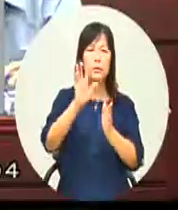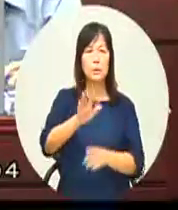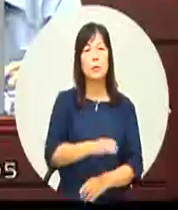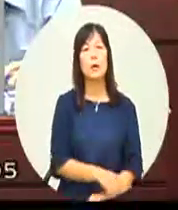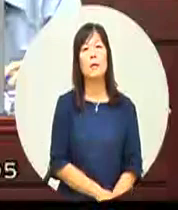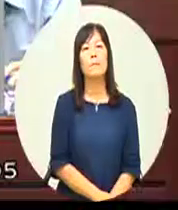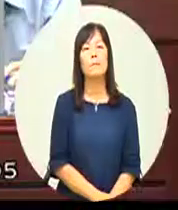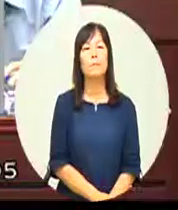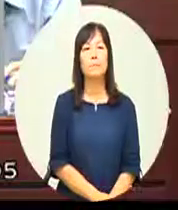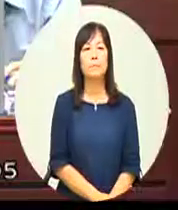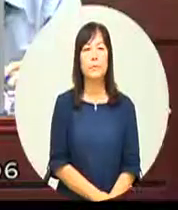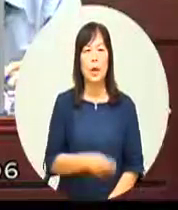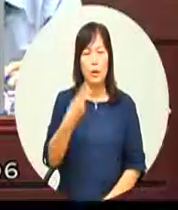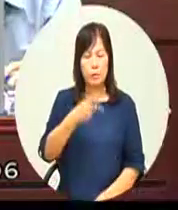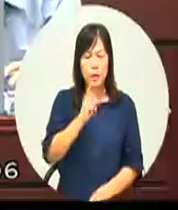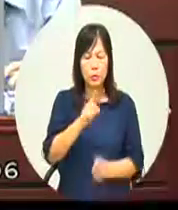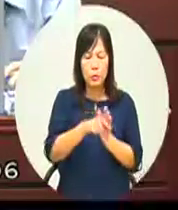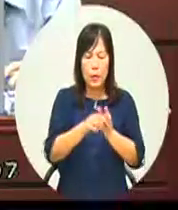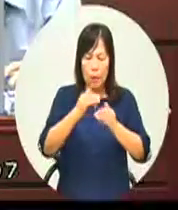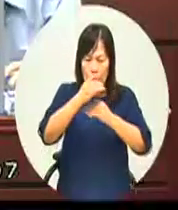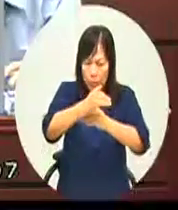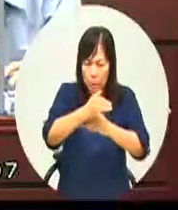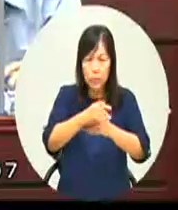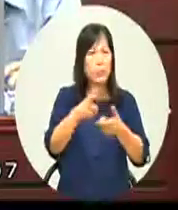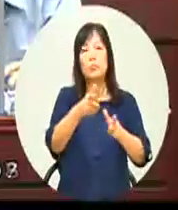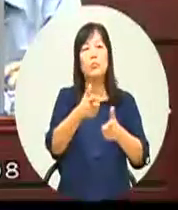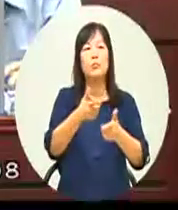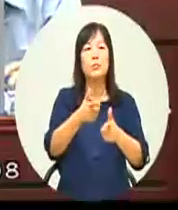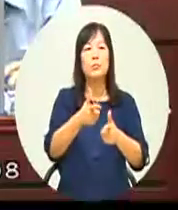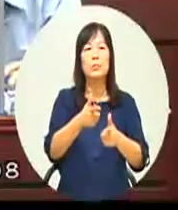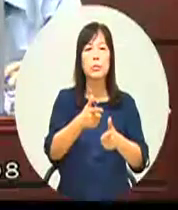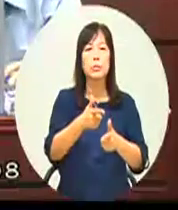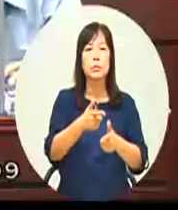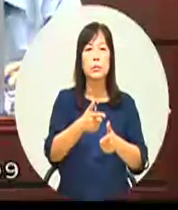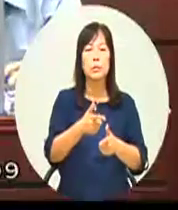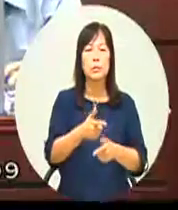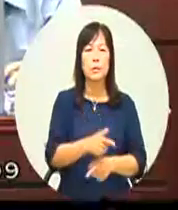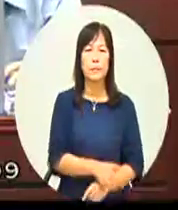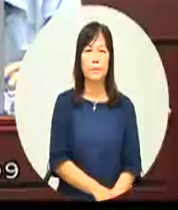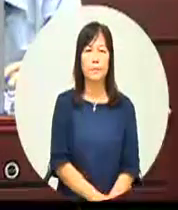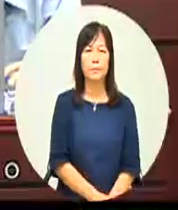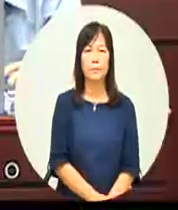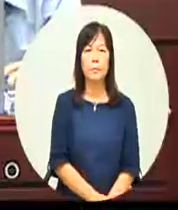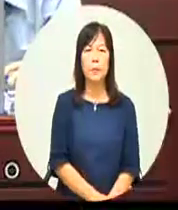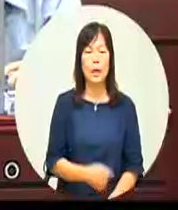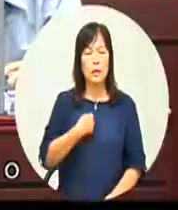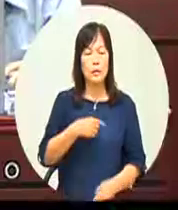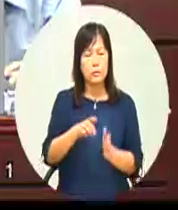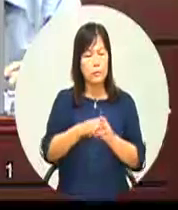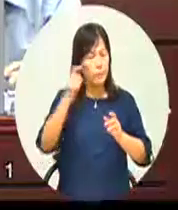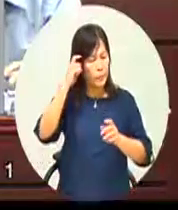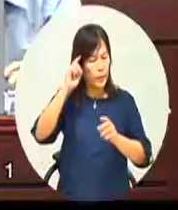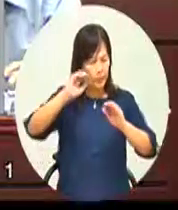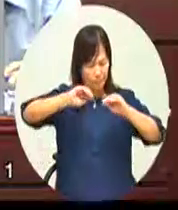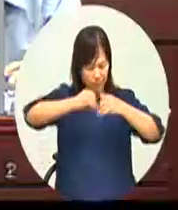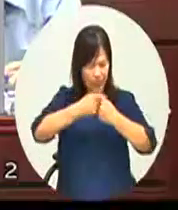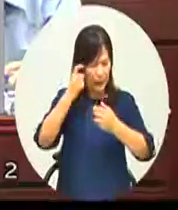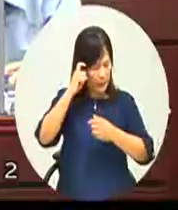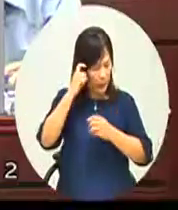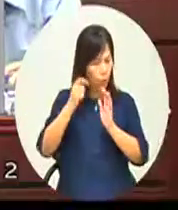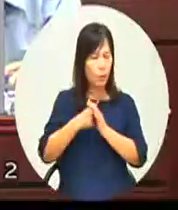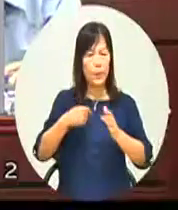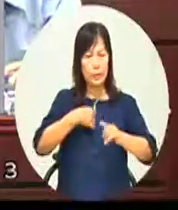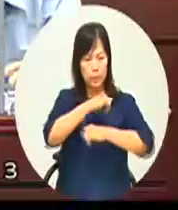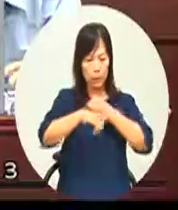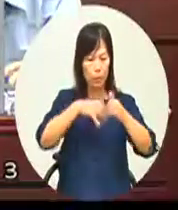我再次强调，它不是要限制我们不能怎么样，而是我们来反思，在我们的生活当中